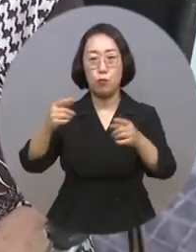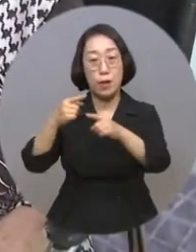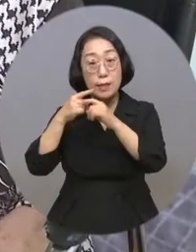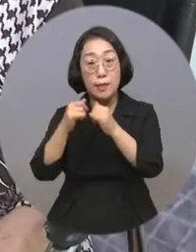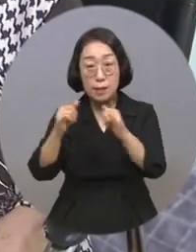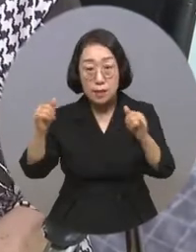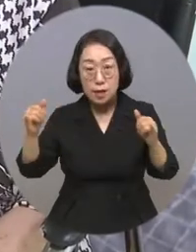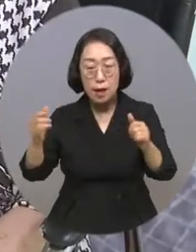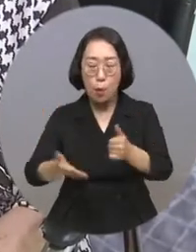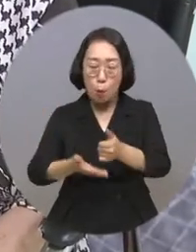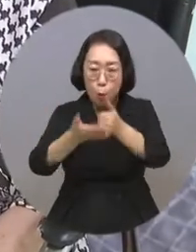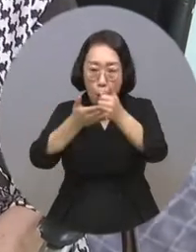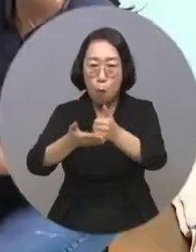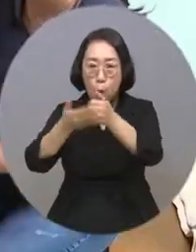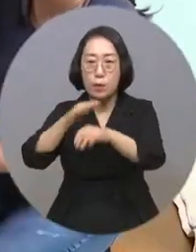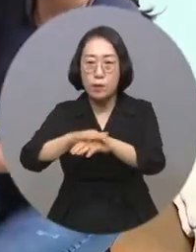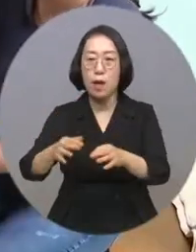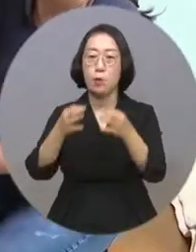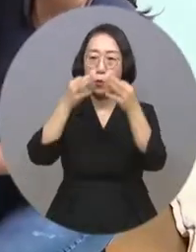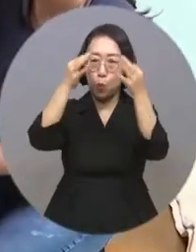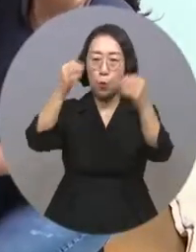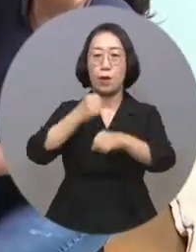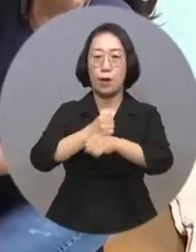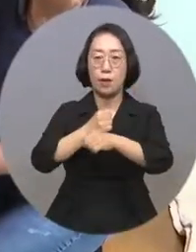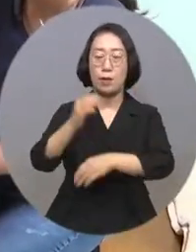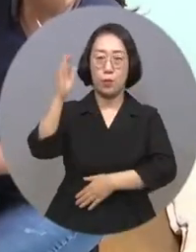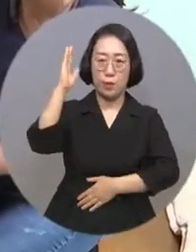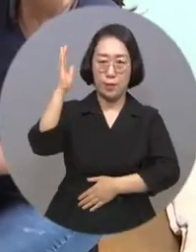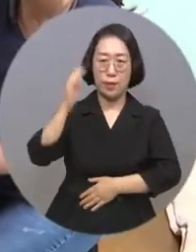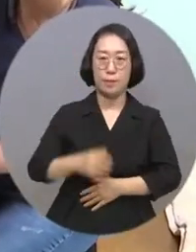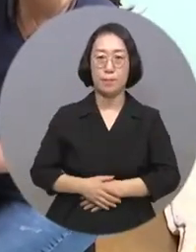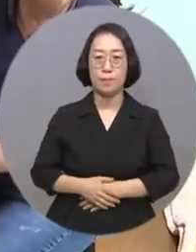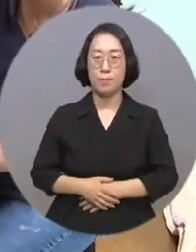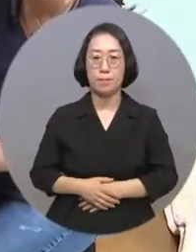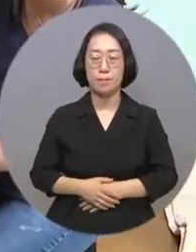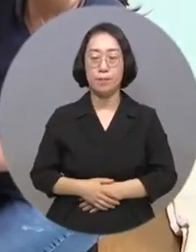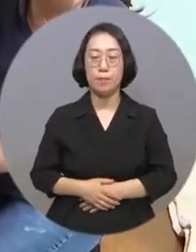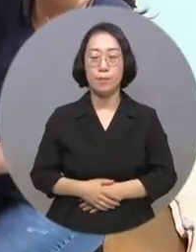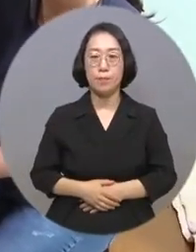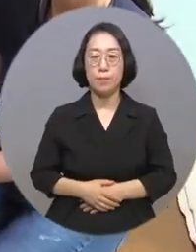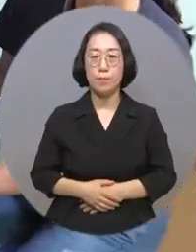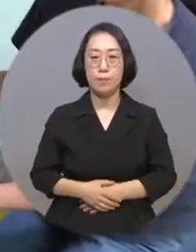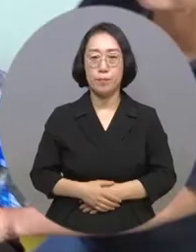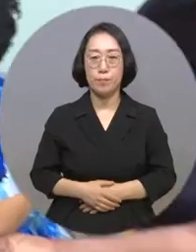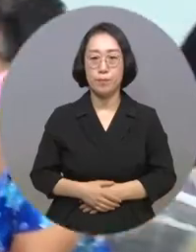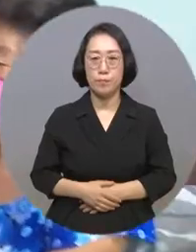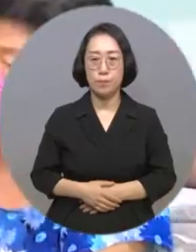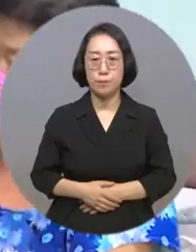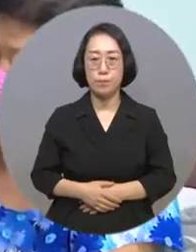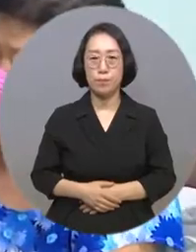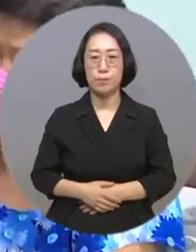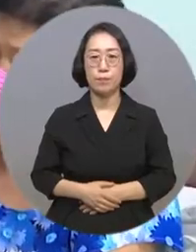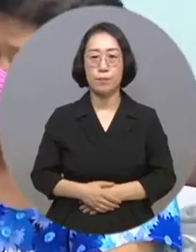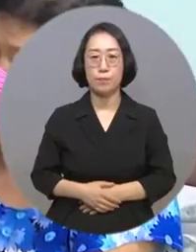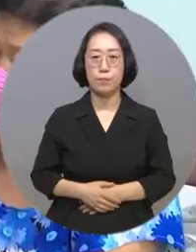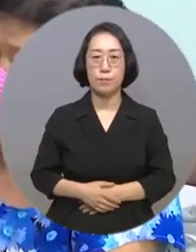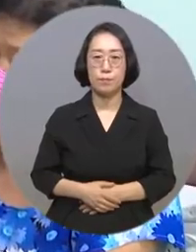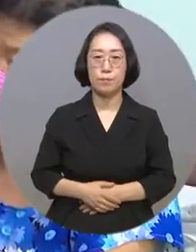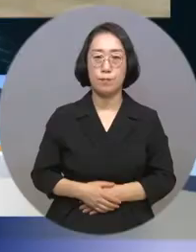대한 예우를 다할 수 있도록 노력하겠다고 밝혔습니다. 복지TV 전북방송 장유진입니다.